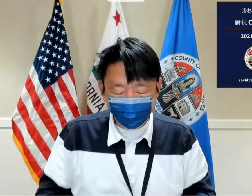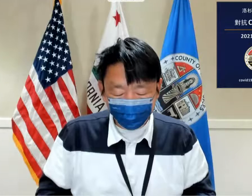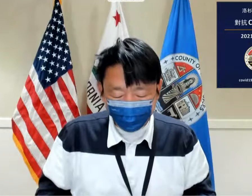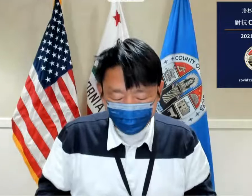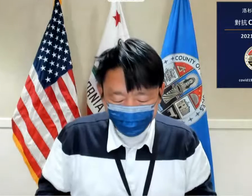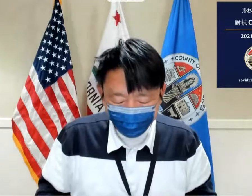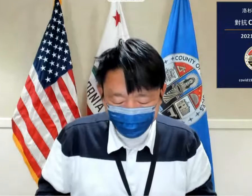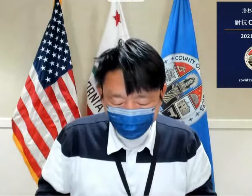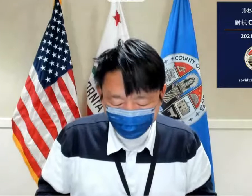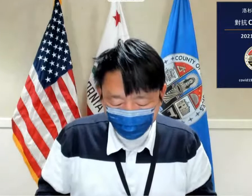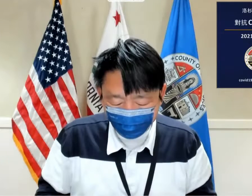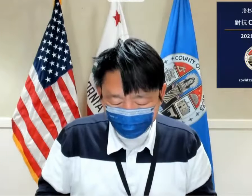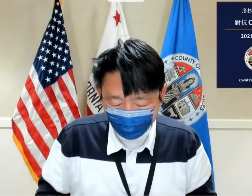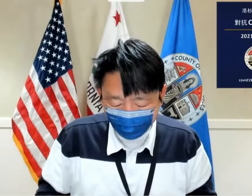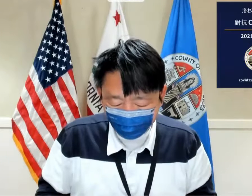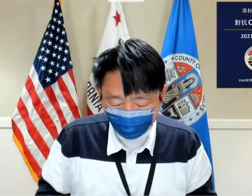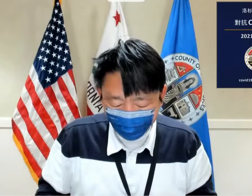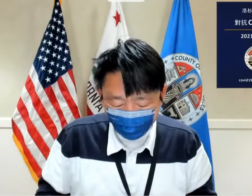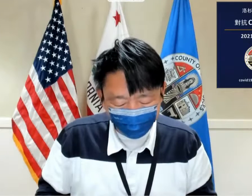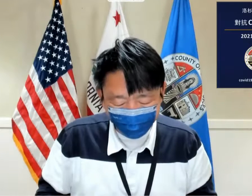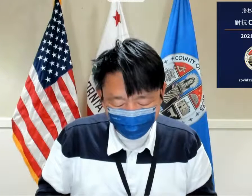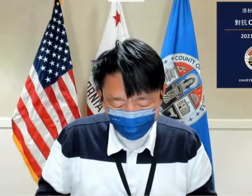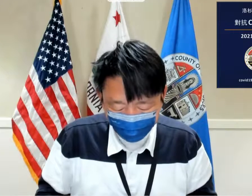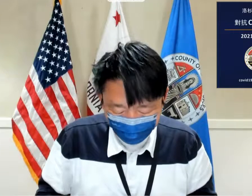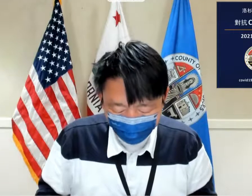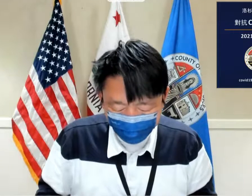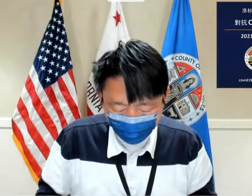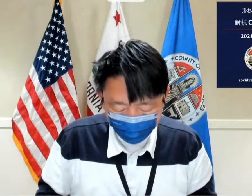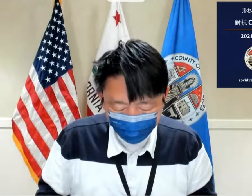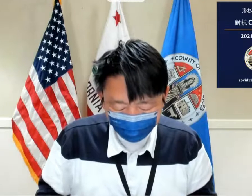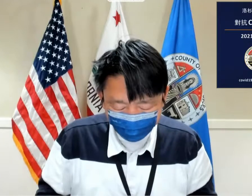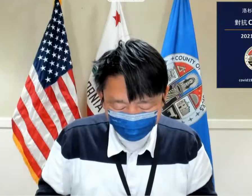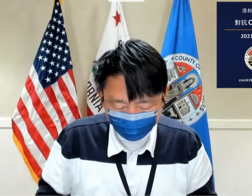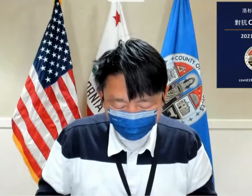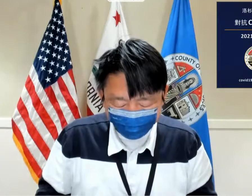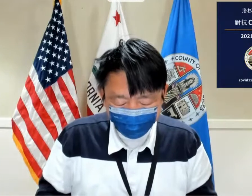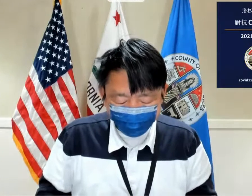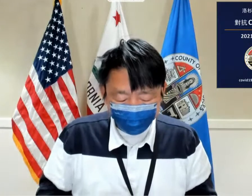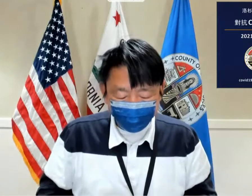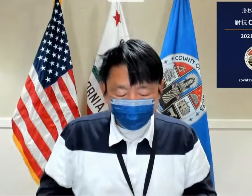苗，相信新冠传播会相应的减少。